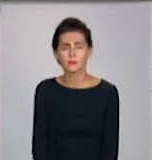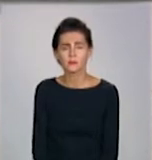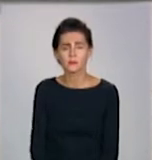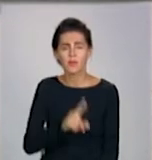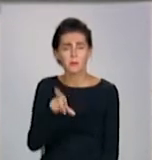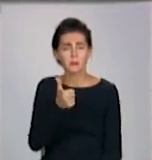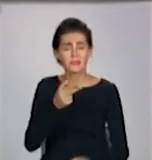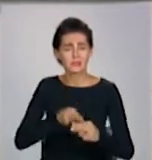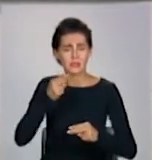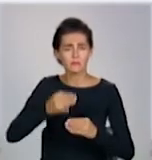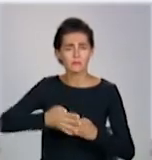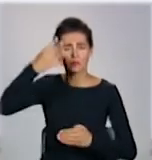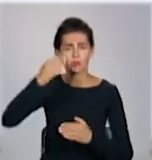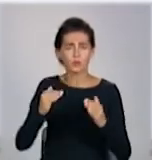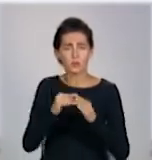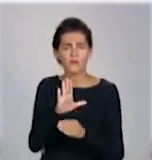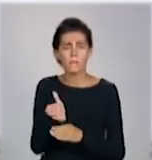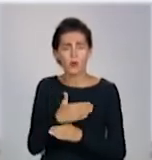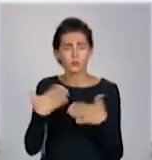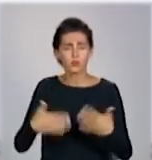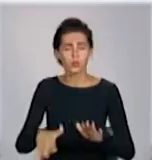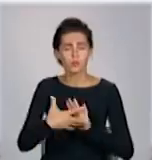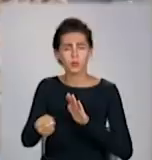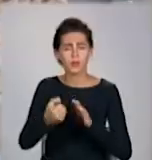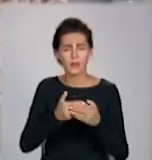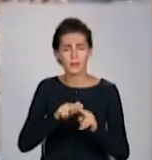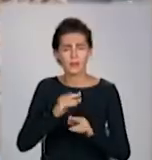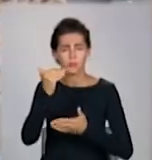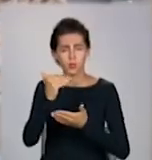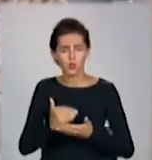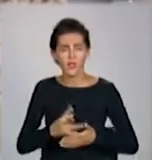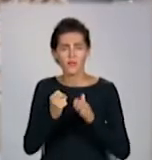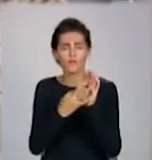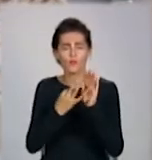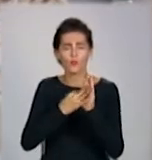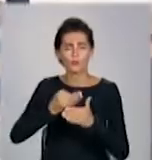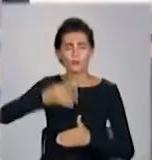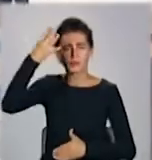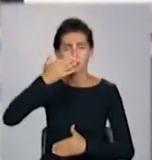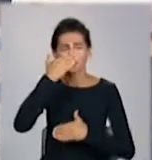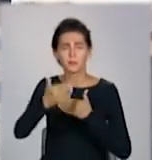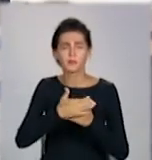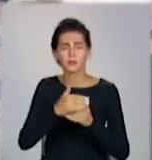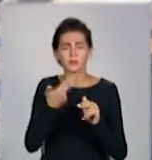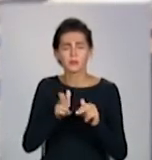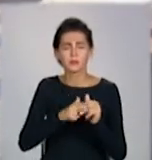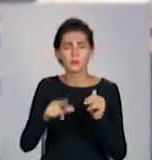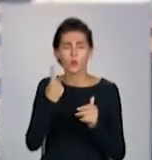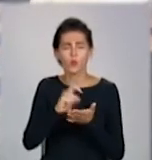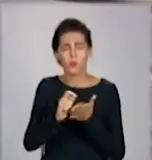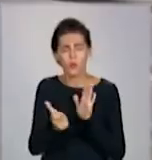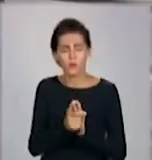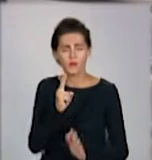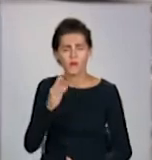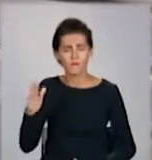Перший сталевий дім у Маріуполі вже отримав обриси. За проєктом на 8 поверхах розмістяться 62-кімнатних і стільки ж однокімнатних